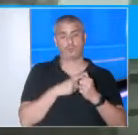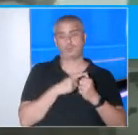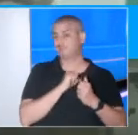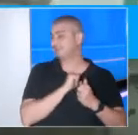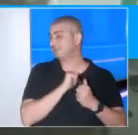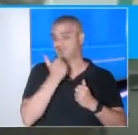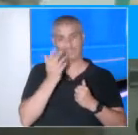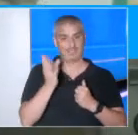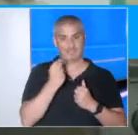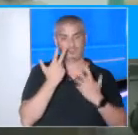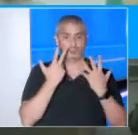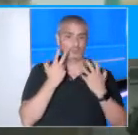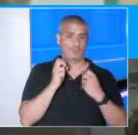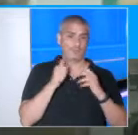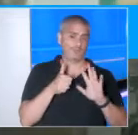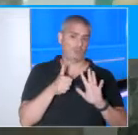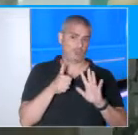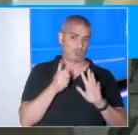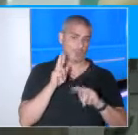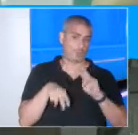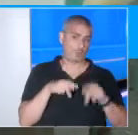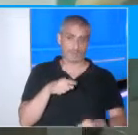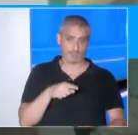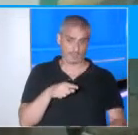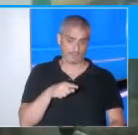בשיא הגל עם 86 מטופלים,